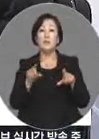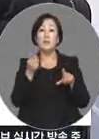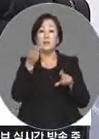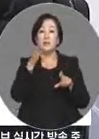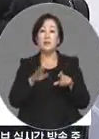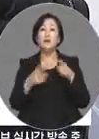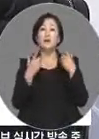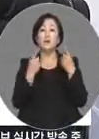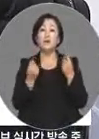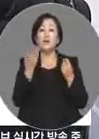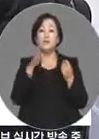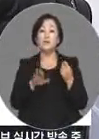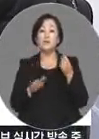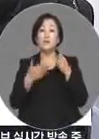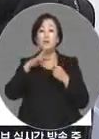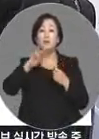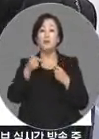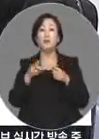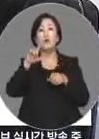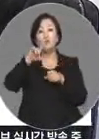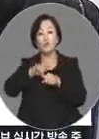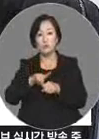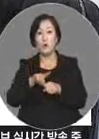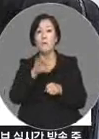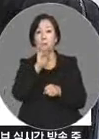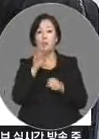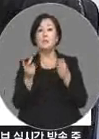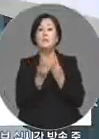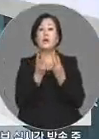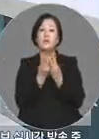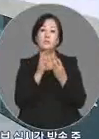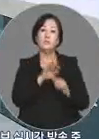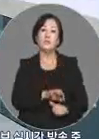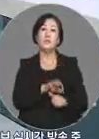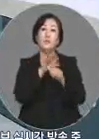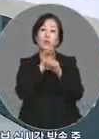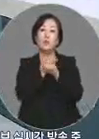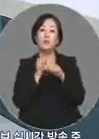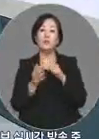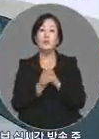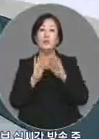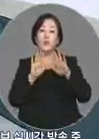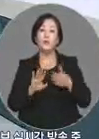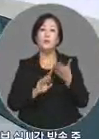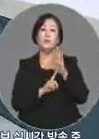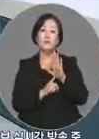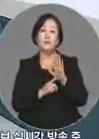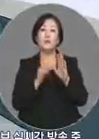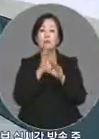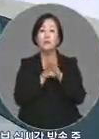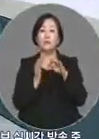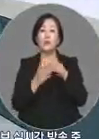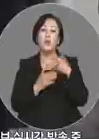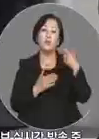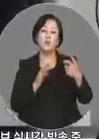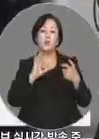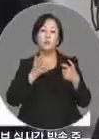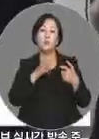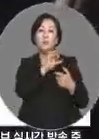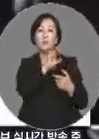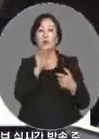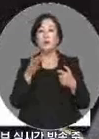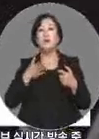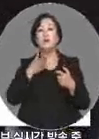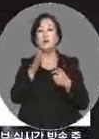전기버스에다가 수소를 충전만 시켜주는 방식. 이번 전시회에서는 60여 개 수소 관련